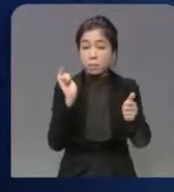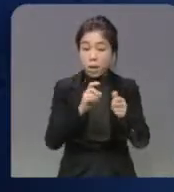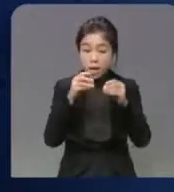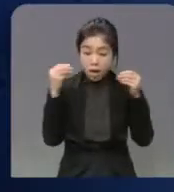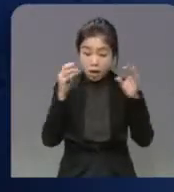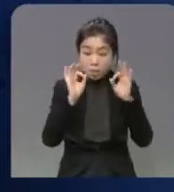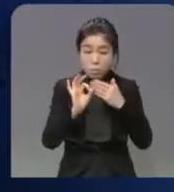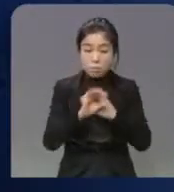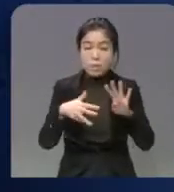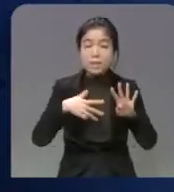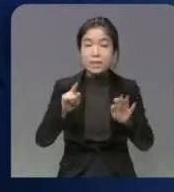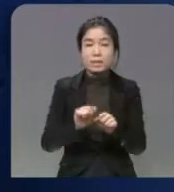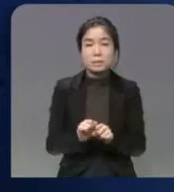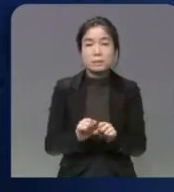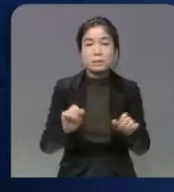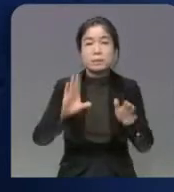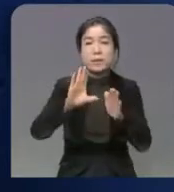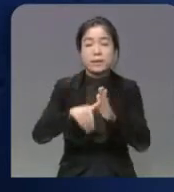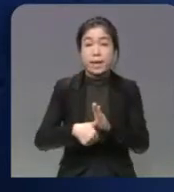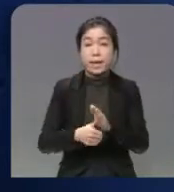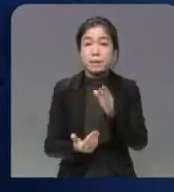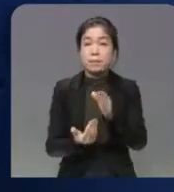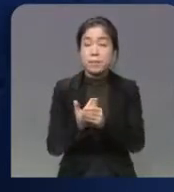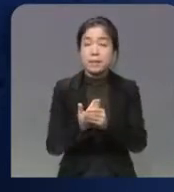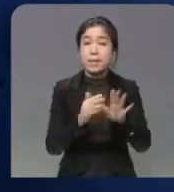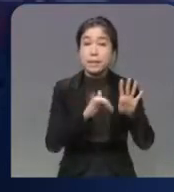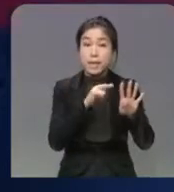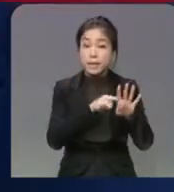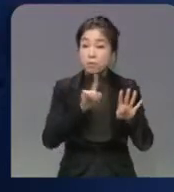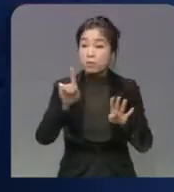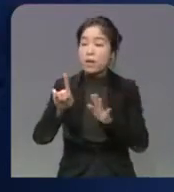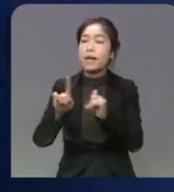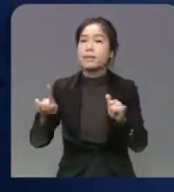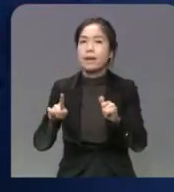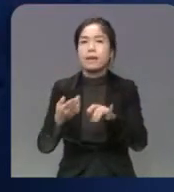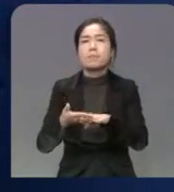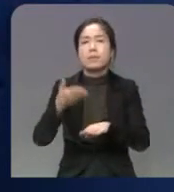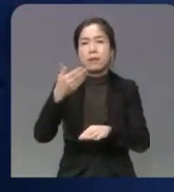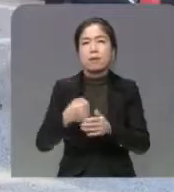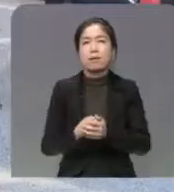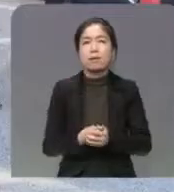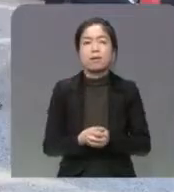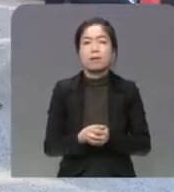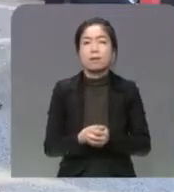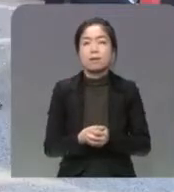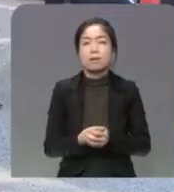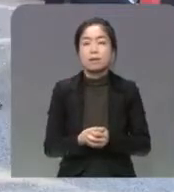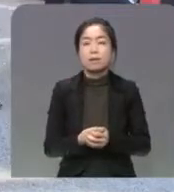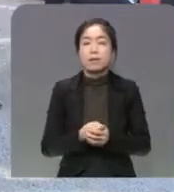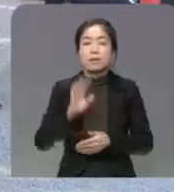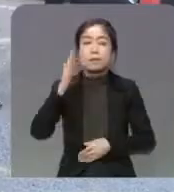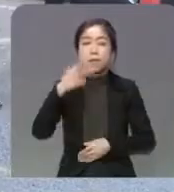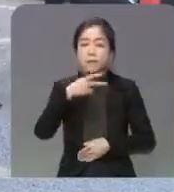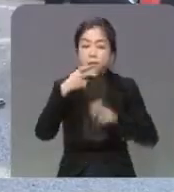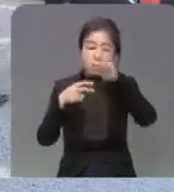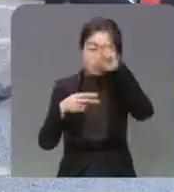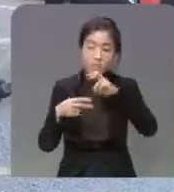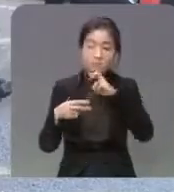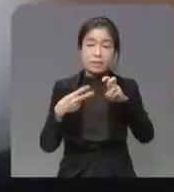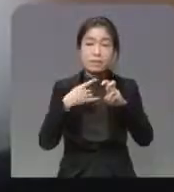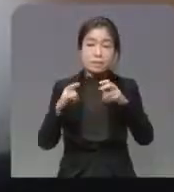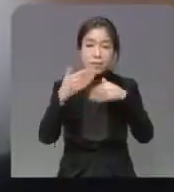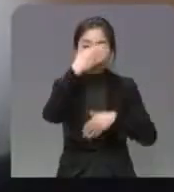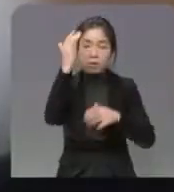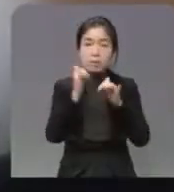보면 4차 대유행 기간 발생한 환자가 4명 가운데 1명 이상을 차지하고 있습니다. 특히 최근 20대 젊은 층 환자